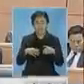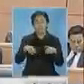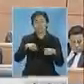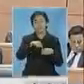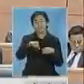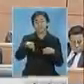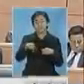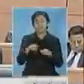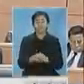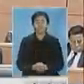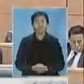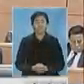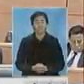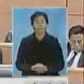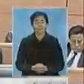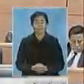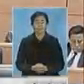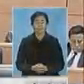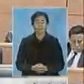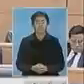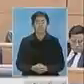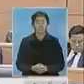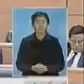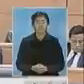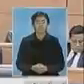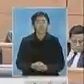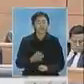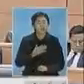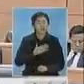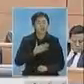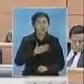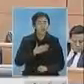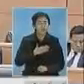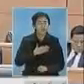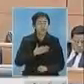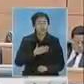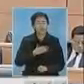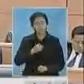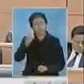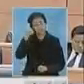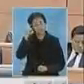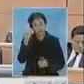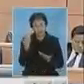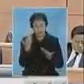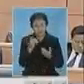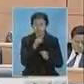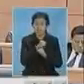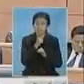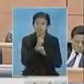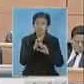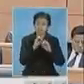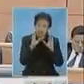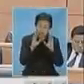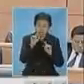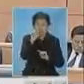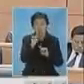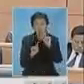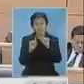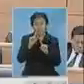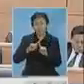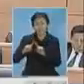มาเราไม่เห็นความคืบหน้าใดๆเราไม่เห็นรูปธรรมหรือตัวชี้วัด